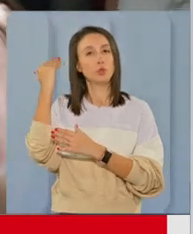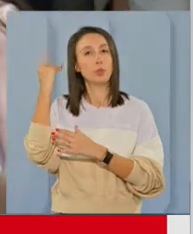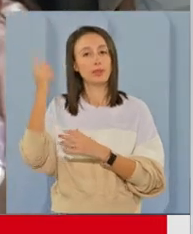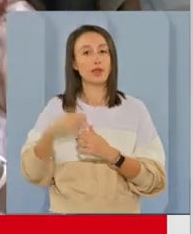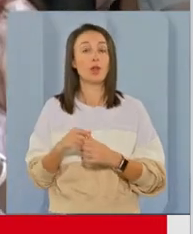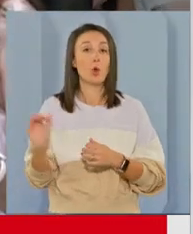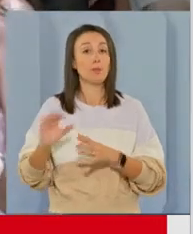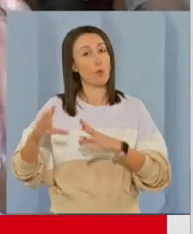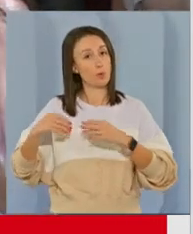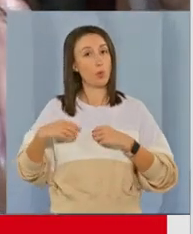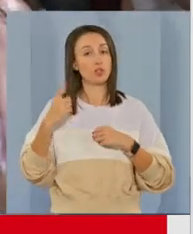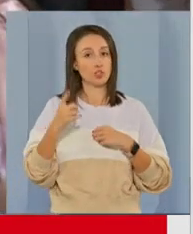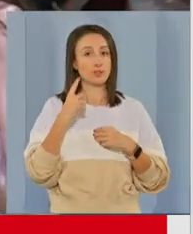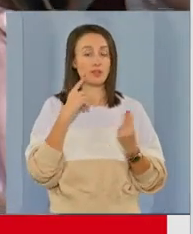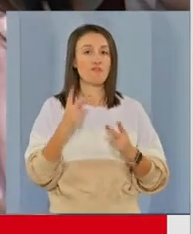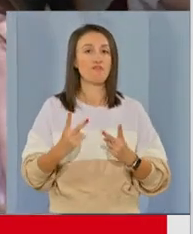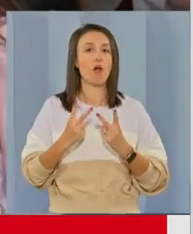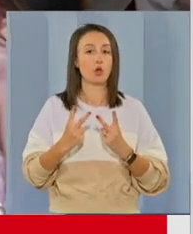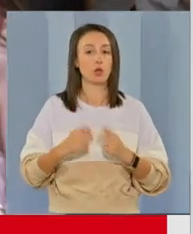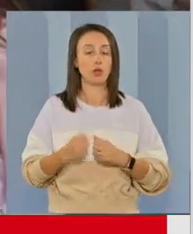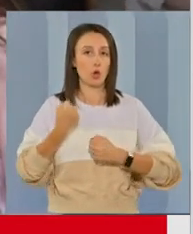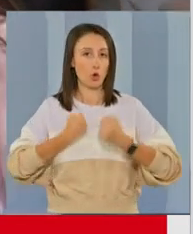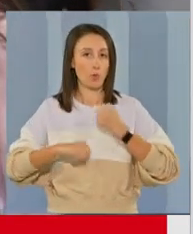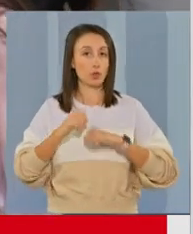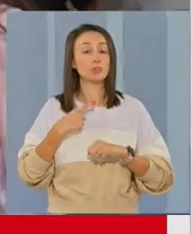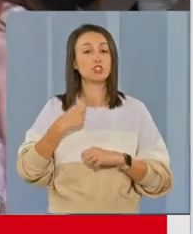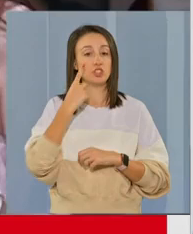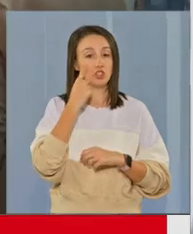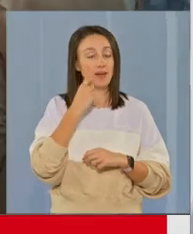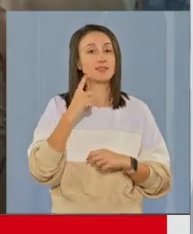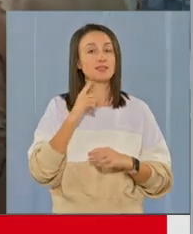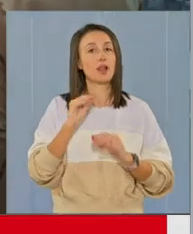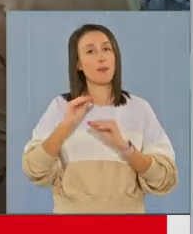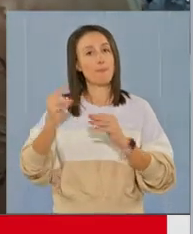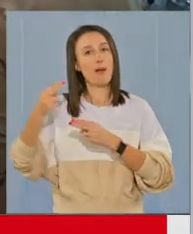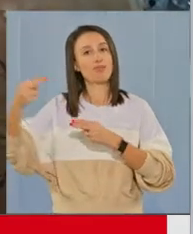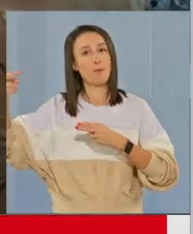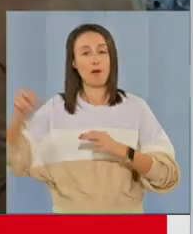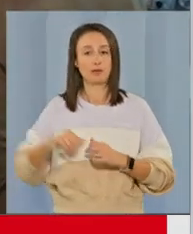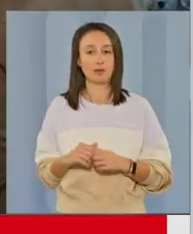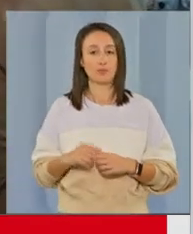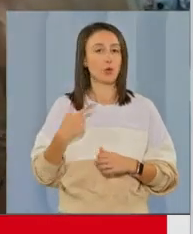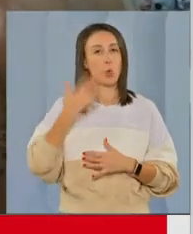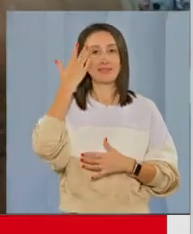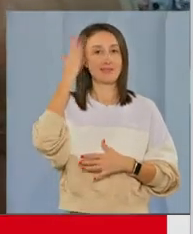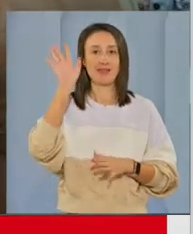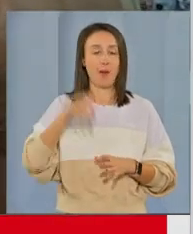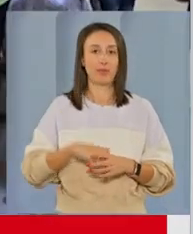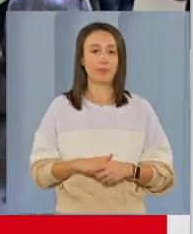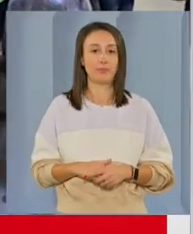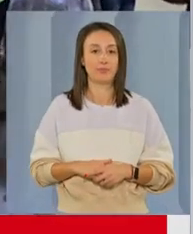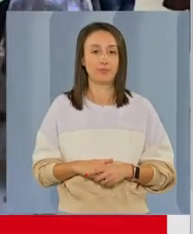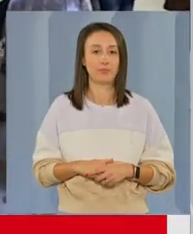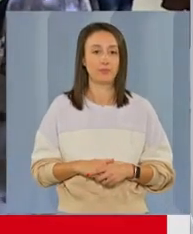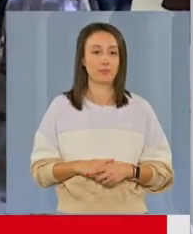preluat implicit aceste tipuri de comportamente și încearcă să le ducă mai departe și nu o să scape de ele. Nu în cele din